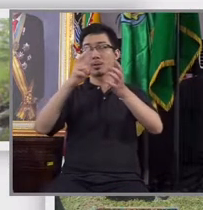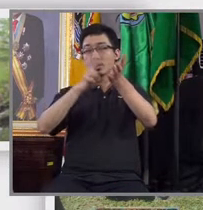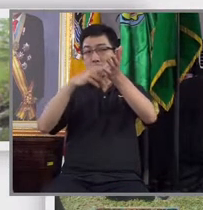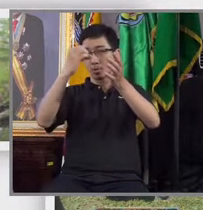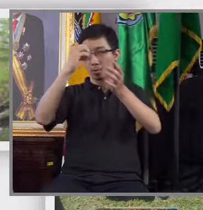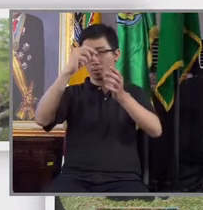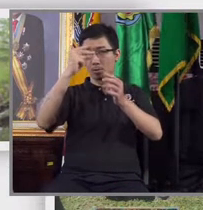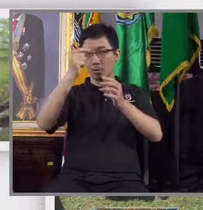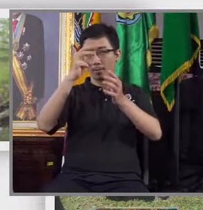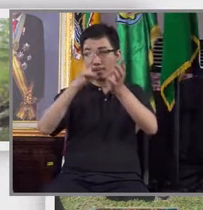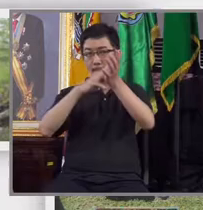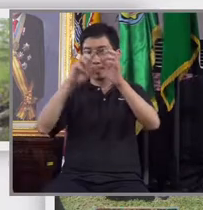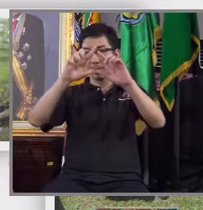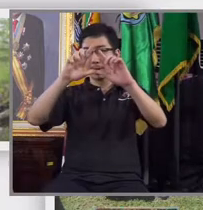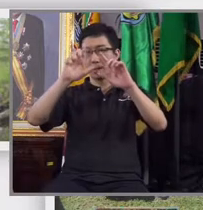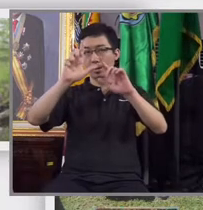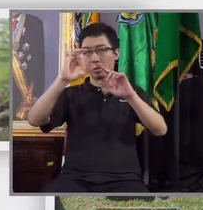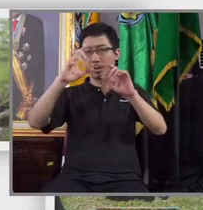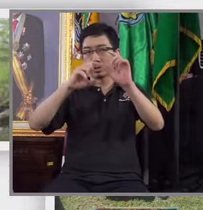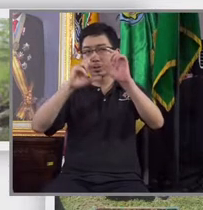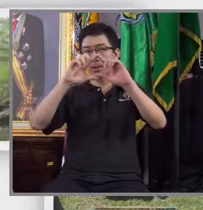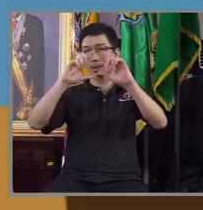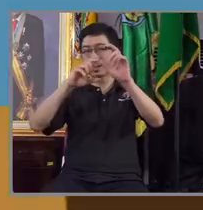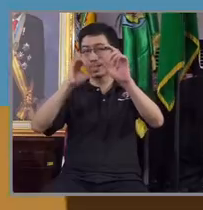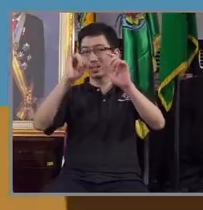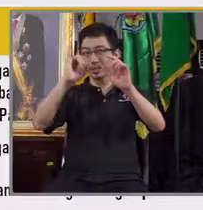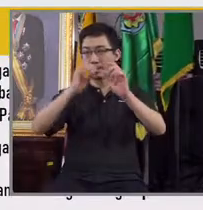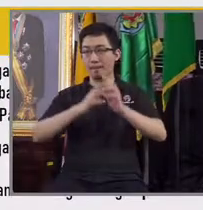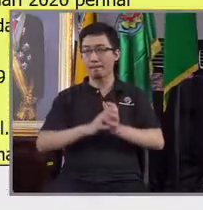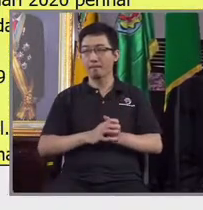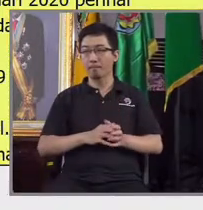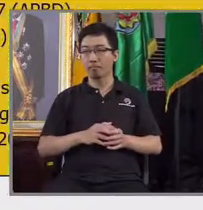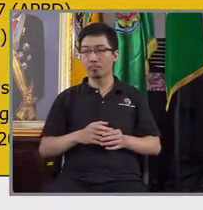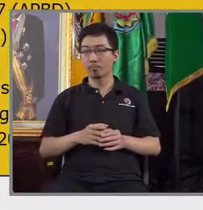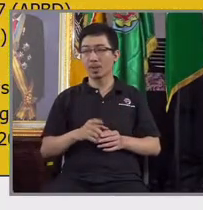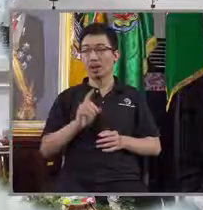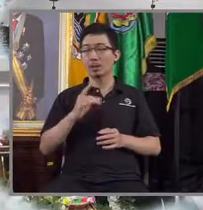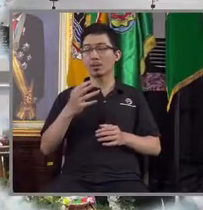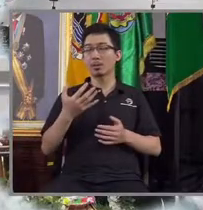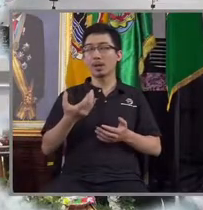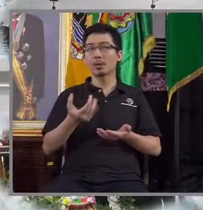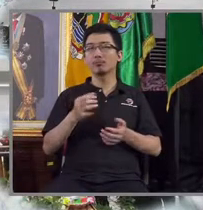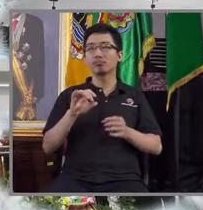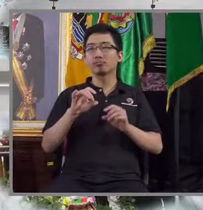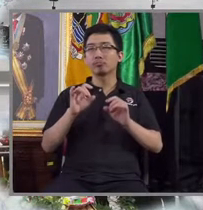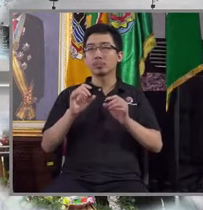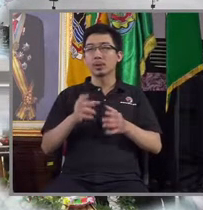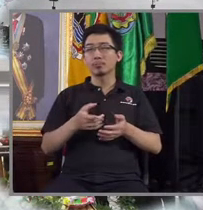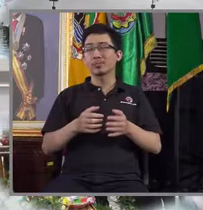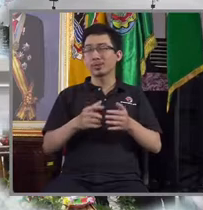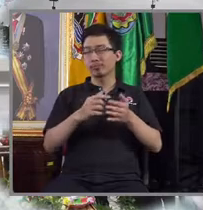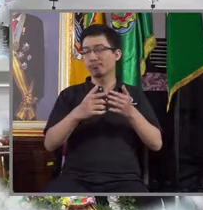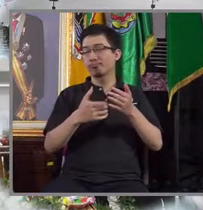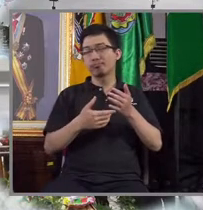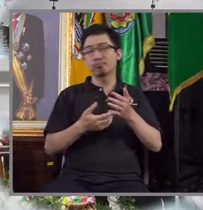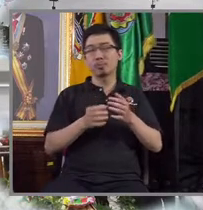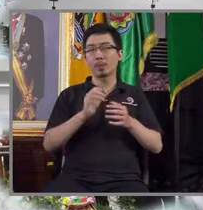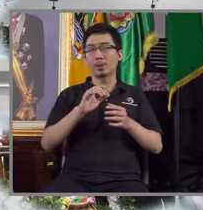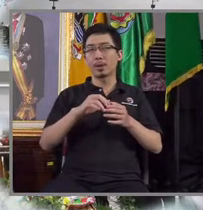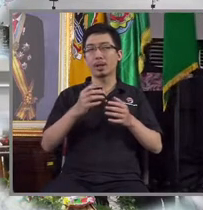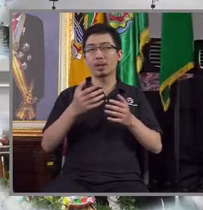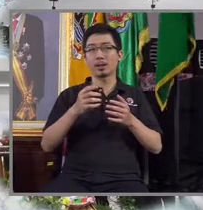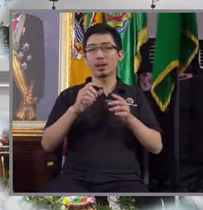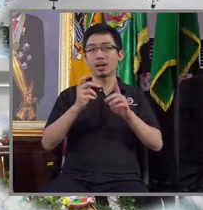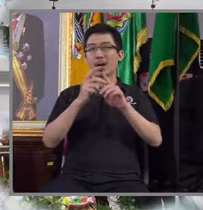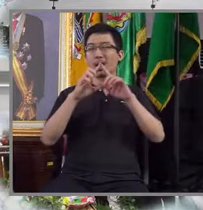maupun kabupaten bye demikian beberapa hal saya harapkan Bapak Gubernur ini ada Bapak ketua